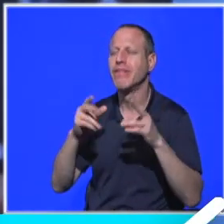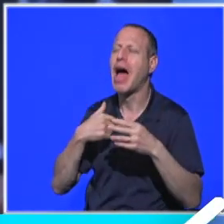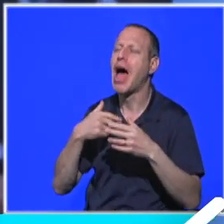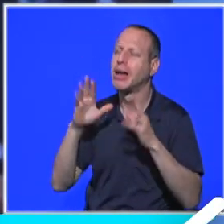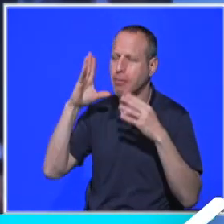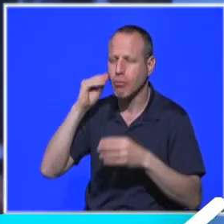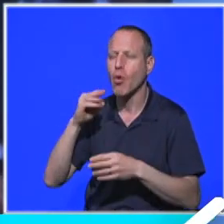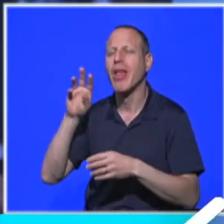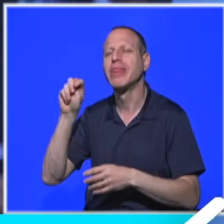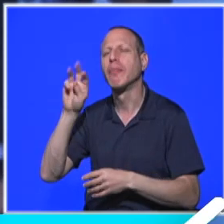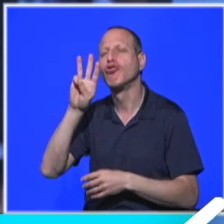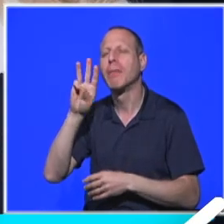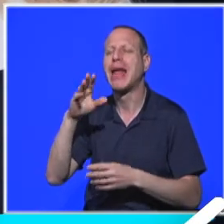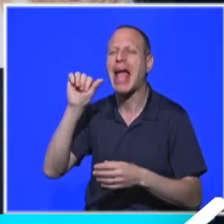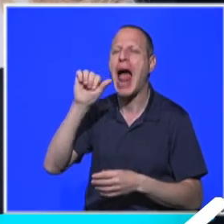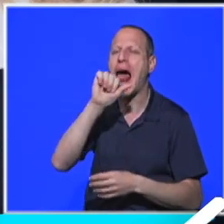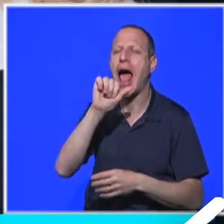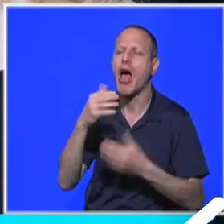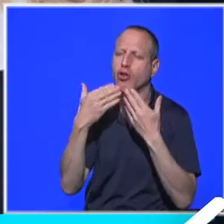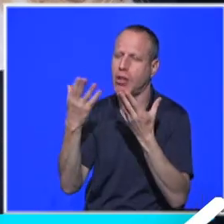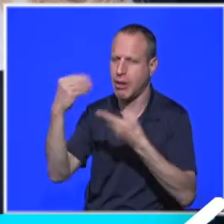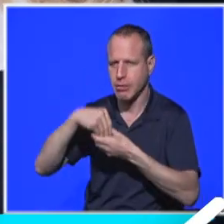שינקמן, יאללה, תודה רבה שהייתם איתנו. תודה רבה. לכם ערב